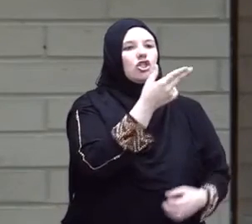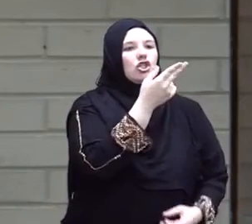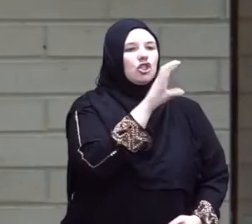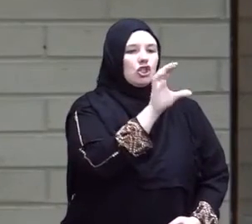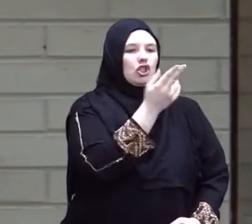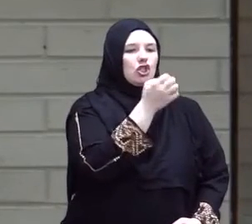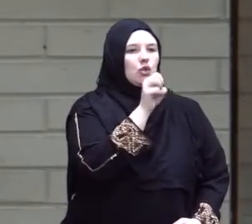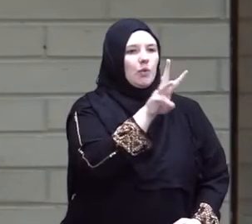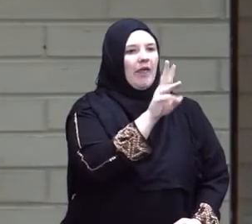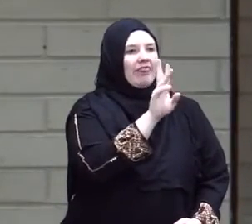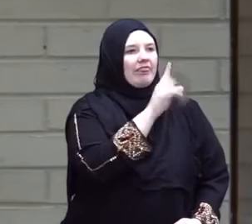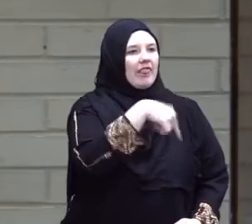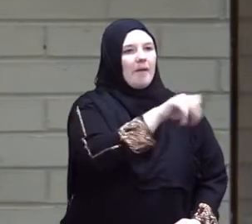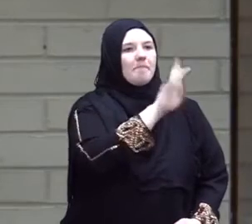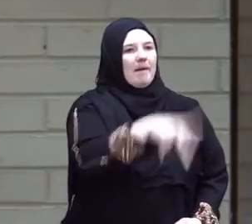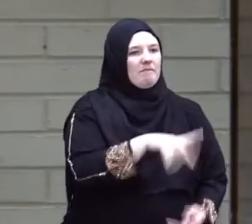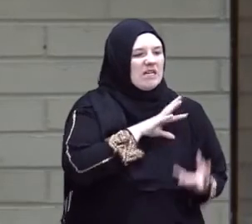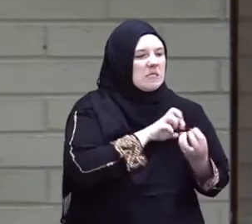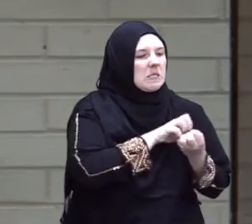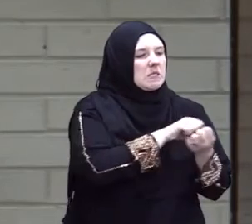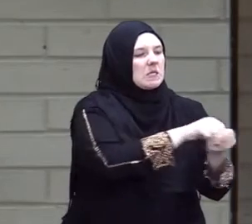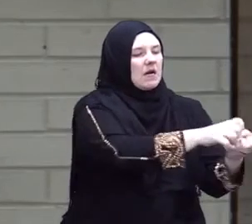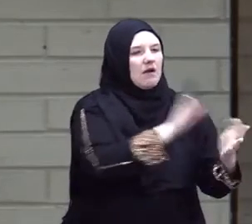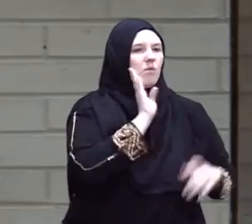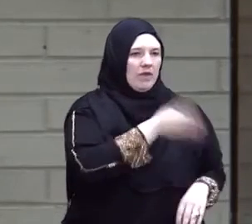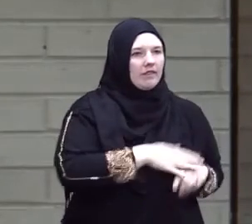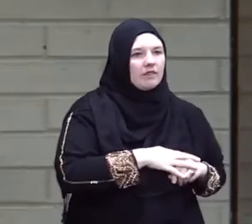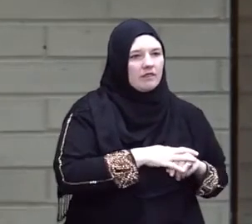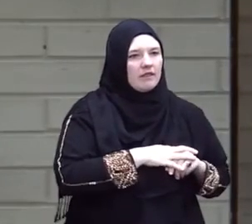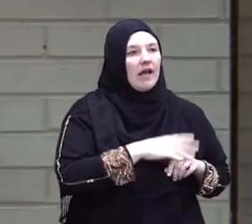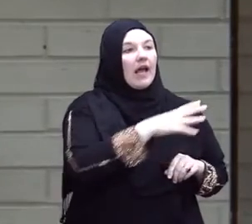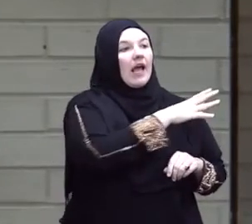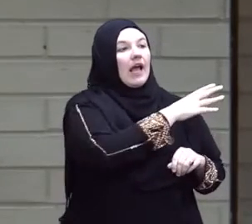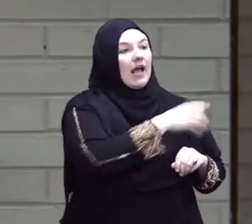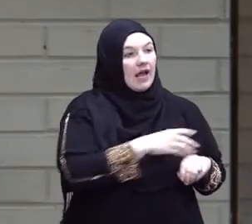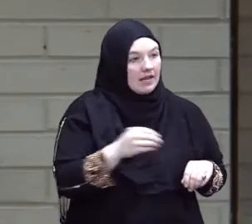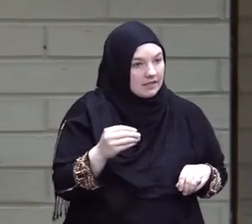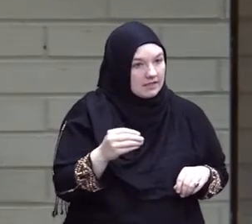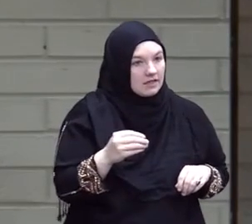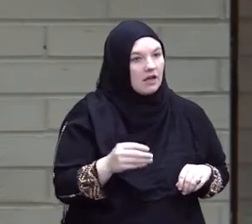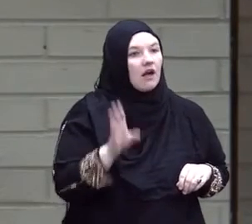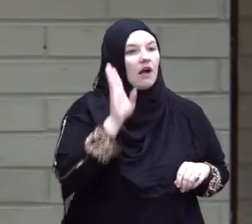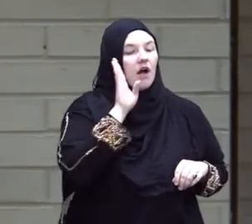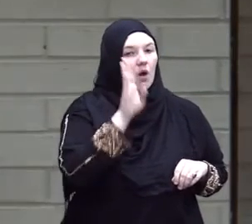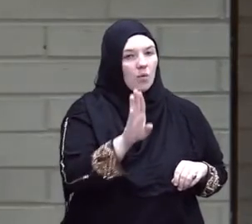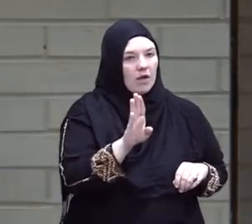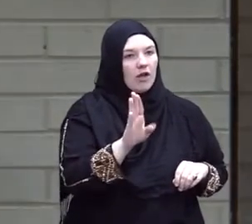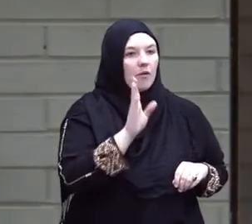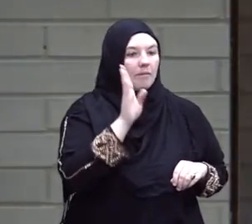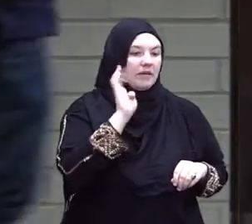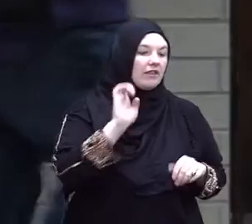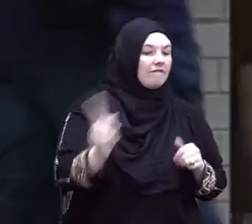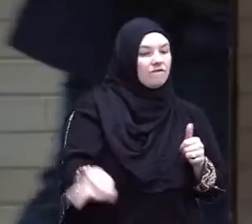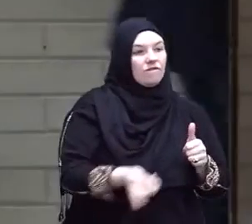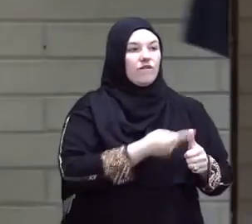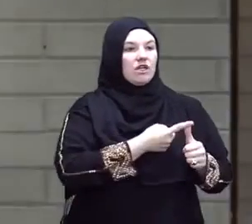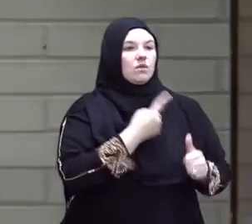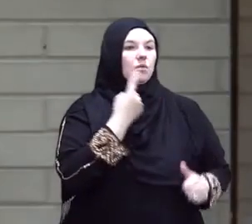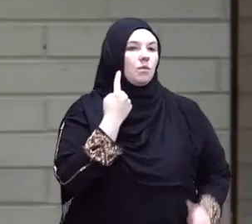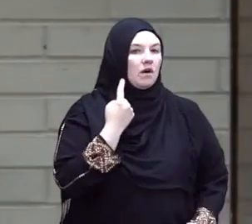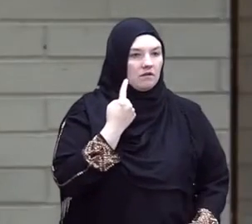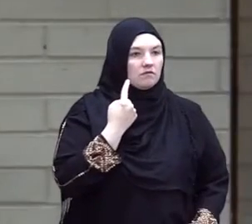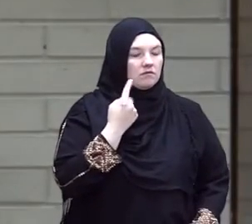Look at the words. لَأَحْتَنِكَنَّ ذُرِّيَّتَهُ. I will chew them up and I will be the